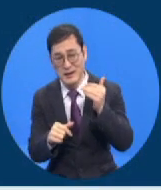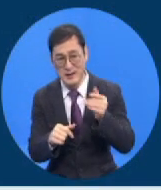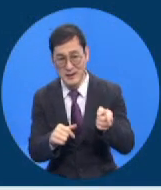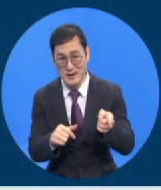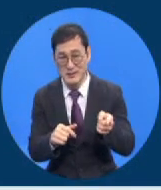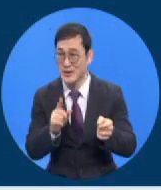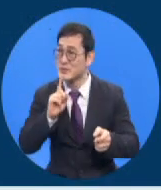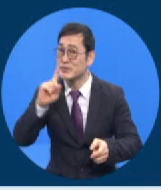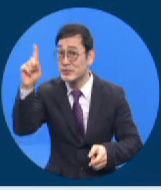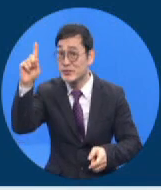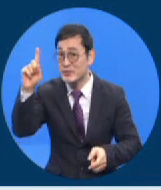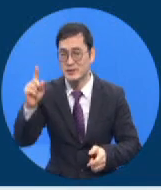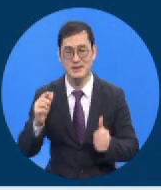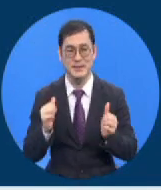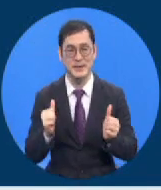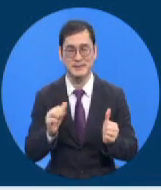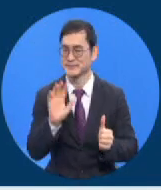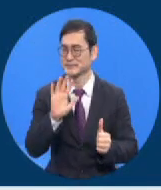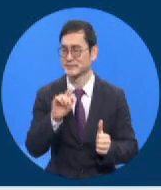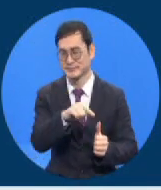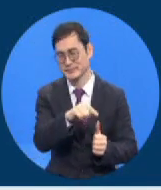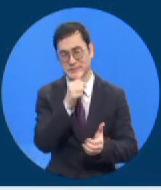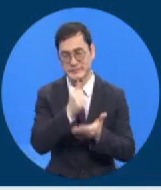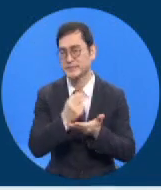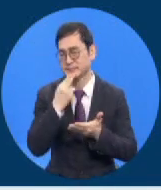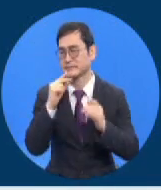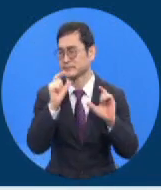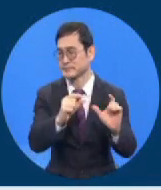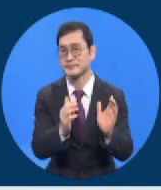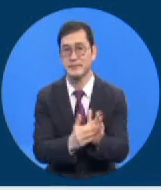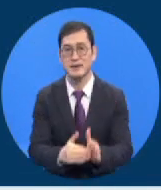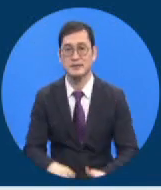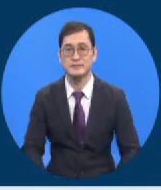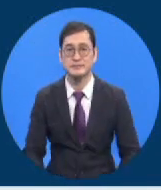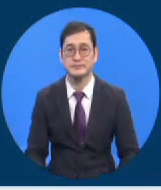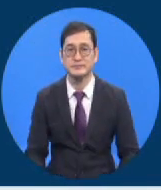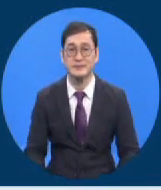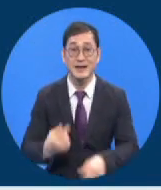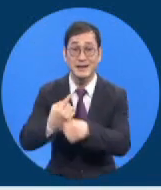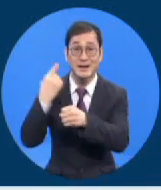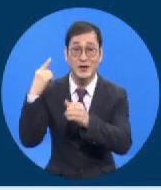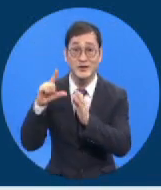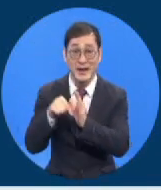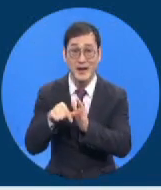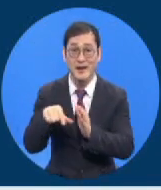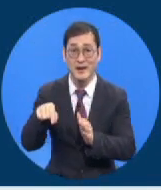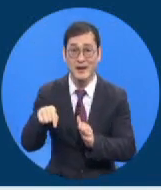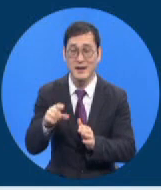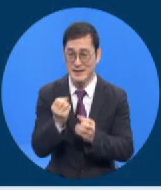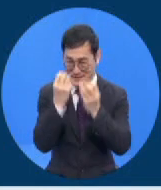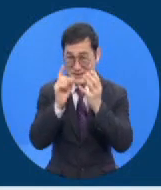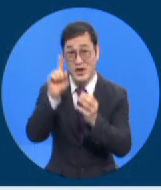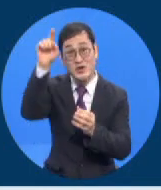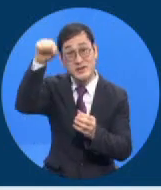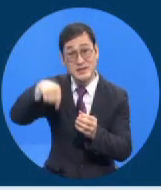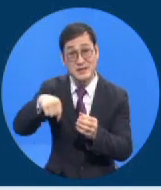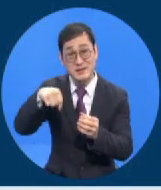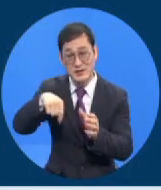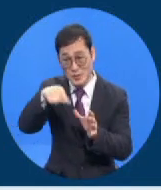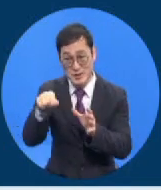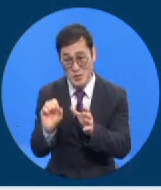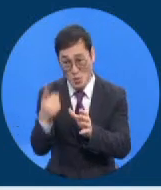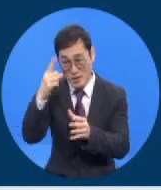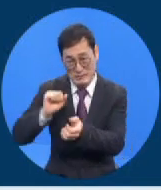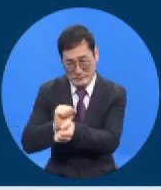감염병 병 예방법 위반 혐의로 1심에서 무죄를 받았는데 지난해 신천지에서 발생한 확진자가 5천 명이